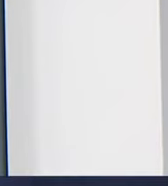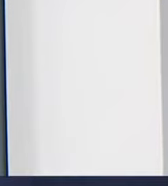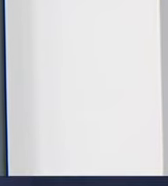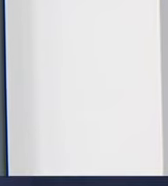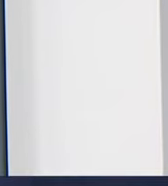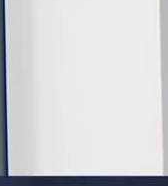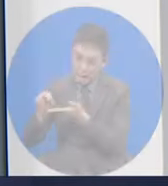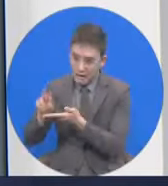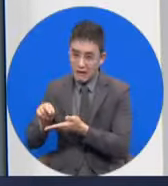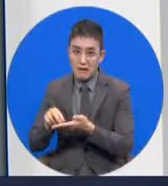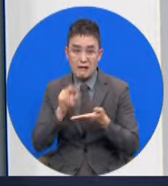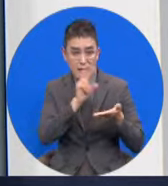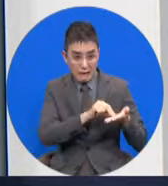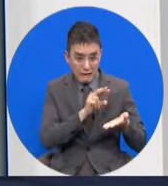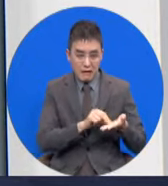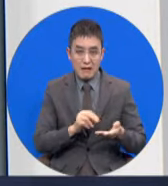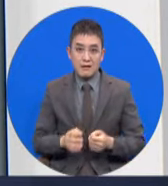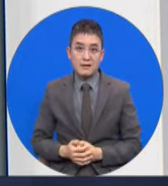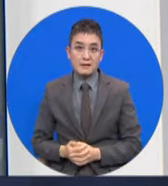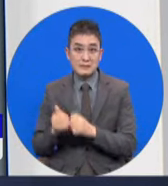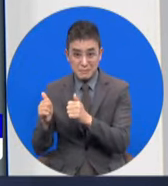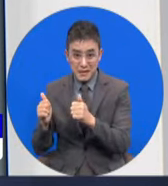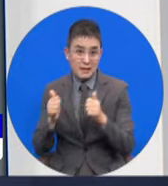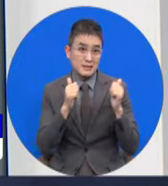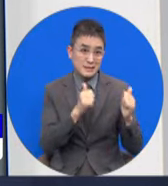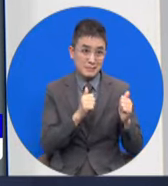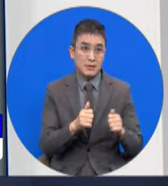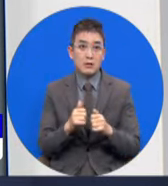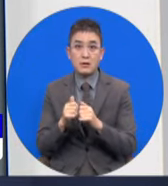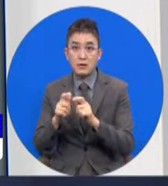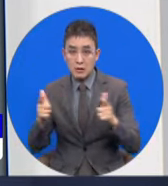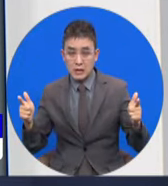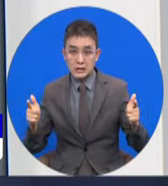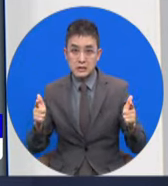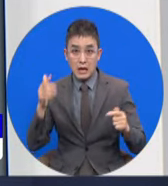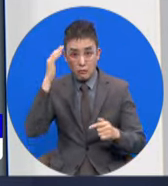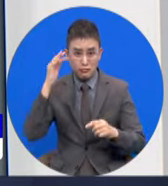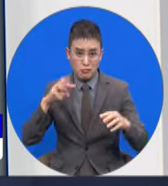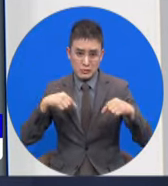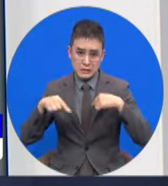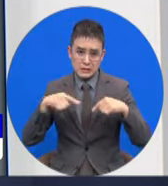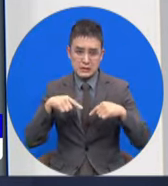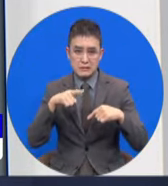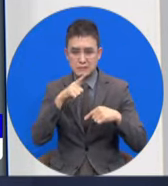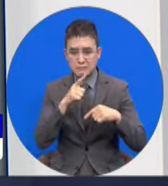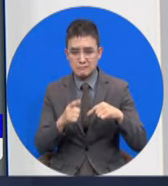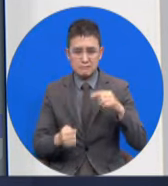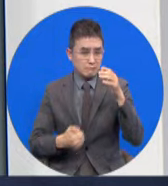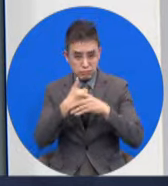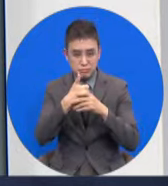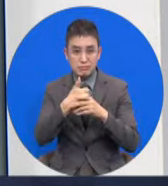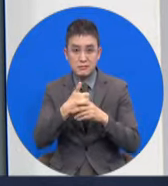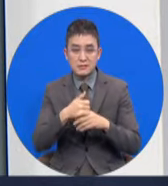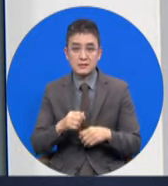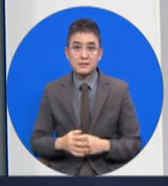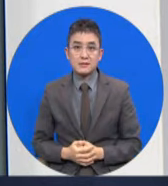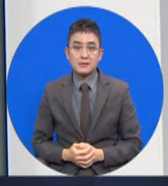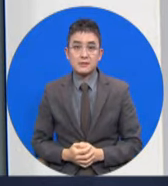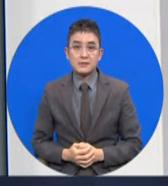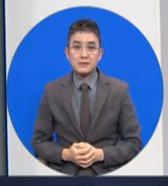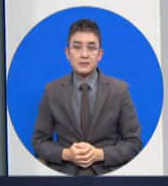정당의 대표들이기 때문에 심판론이 나왔다. 아주 한국 정치에 굉장히 특이한 일이 벌어지고 있는 겁니다. 그러나 이제 역대 선거에서는